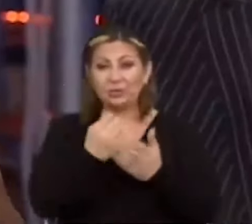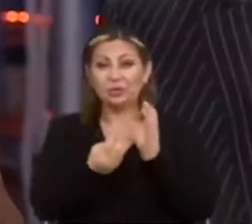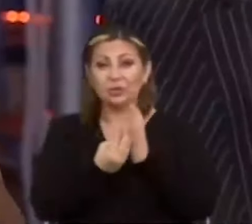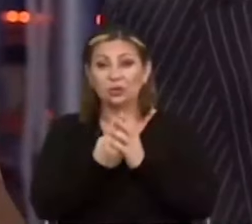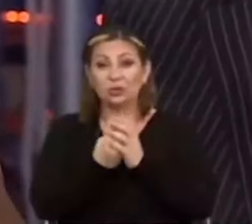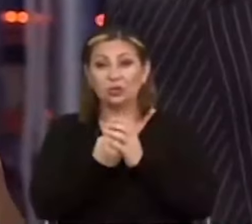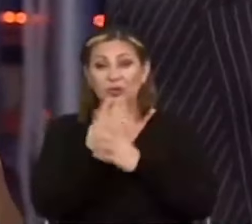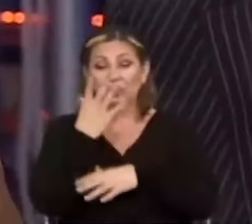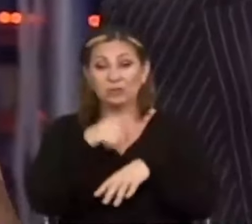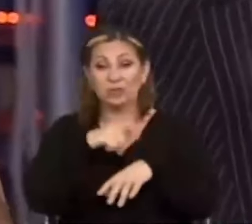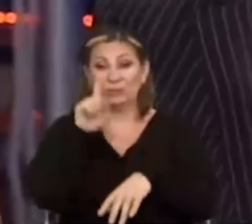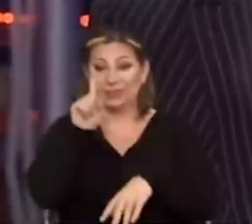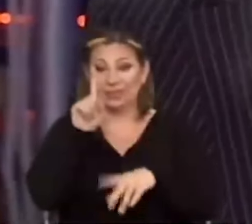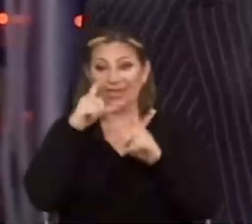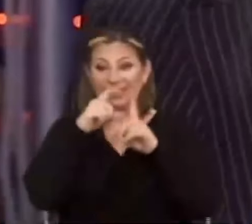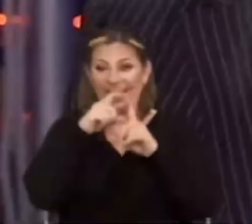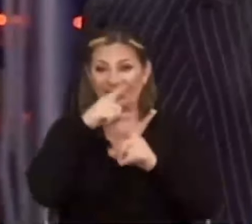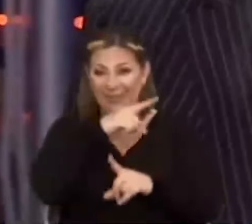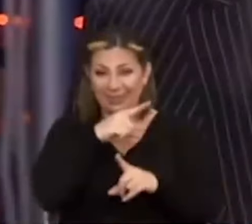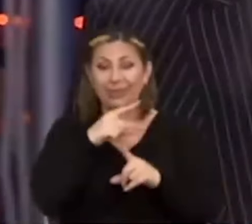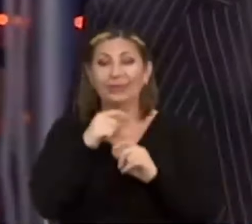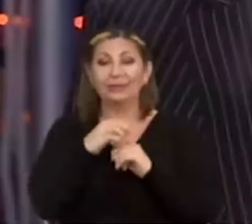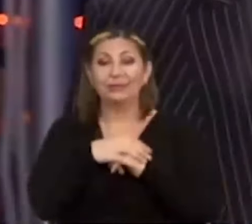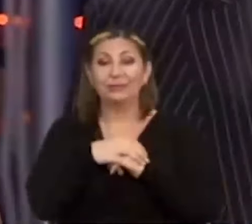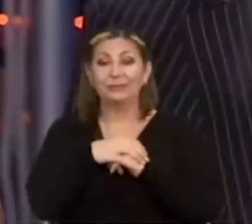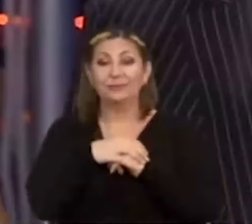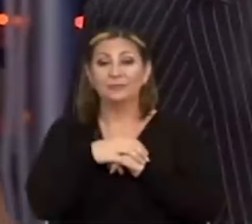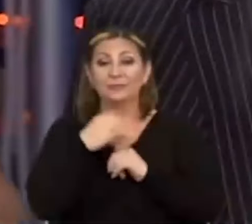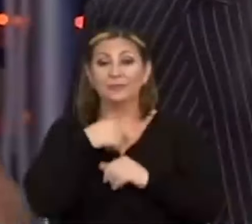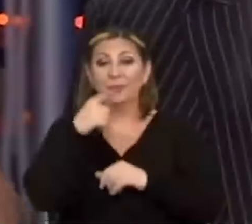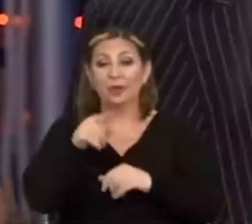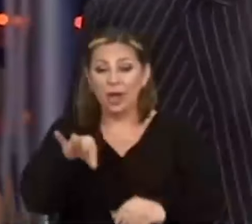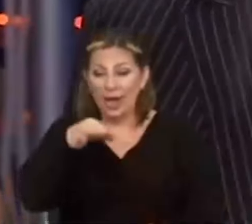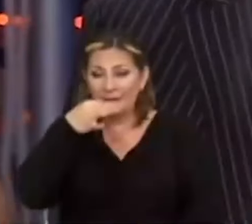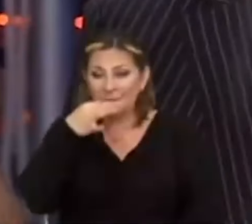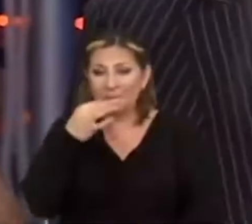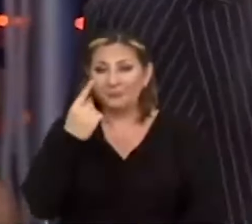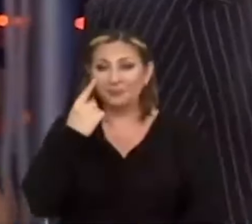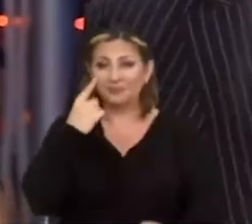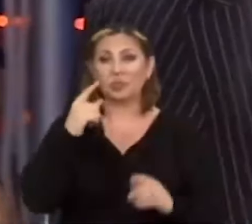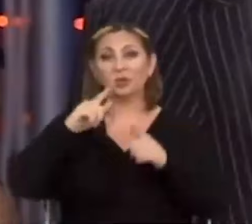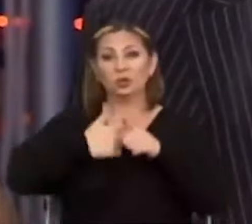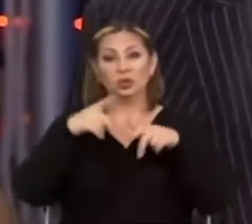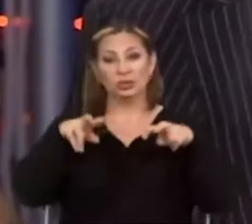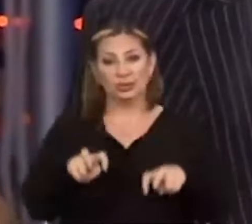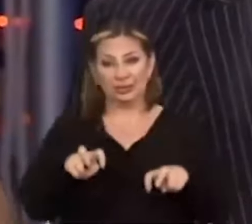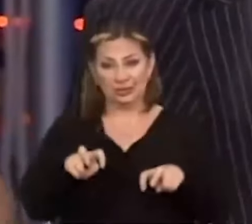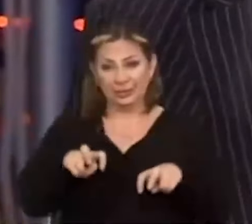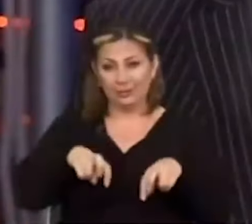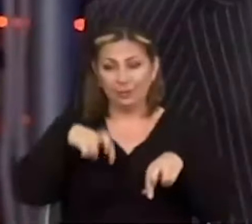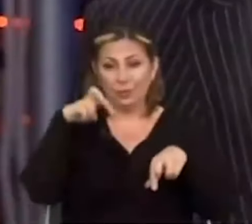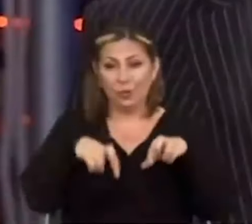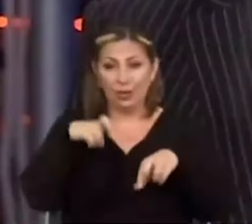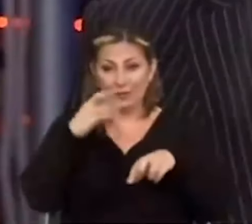Gündüz öğlen 13'te Kanal D ekranlarında. Güzel. Ondan sonra ben onun tadım aşaması yapıyorum ve jürideyim orada. Jüridesiniz.